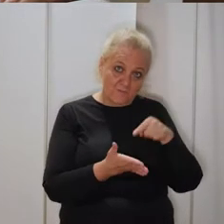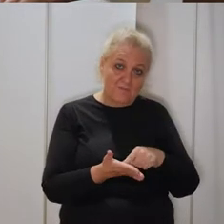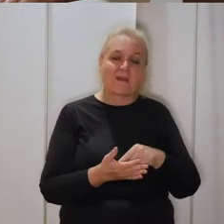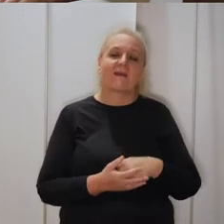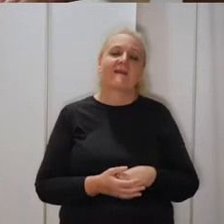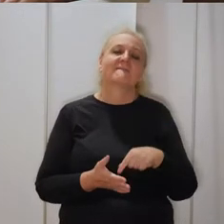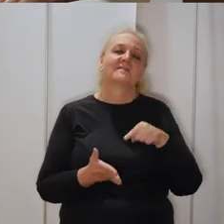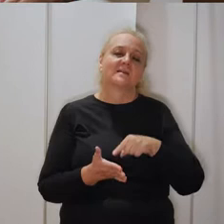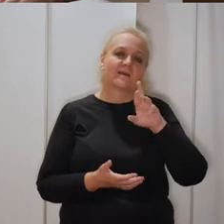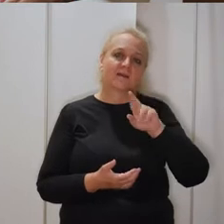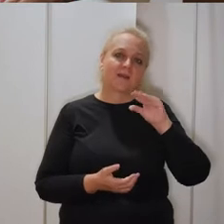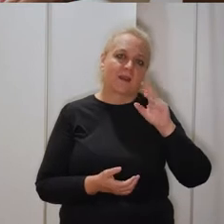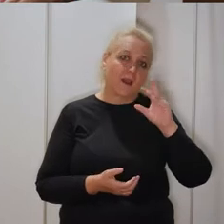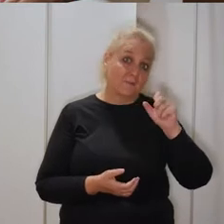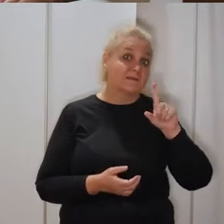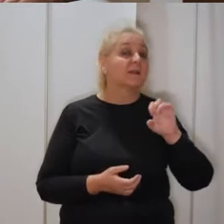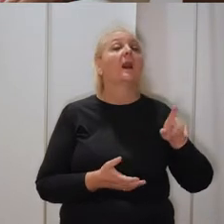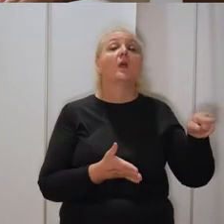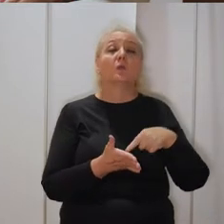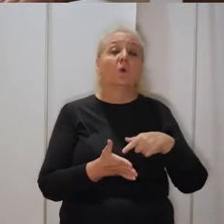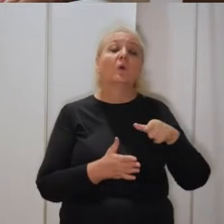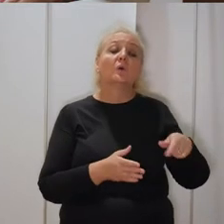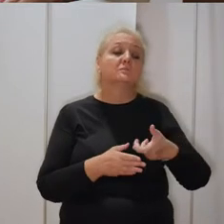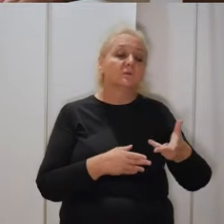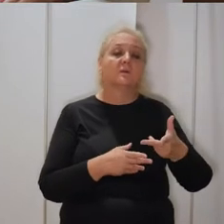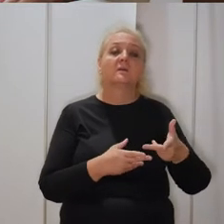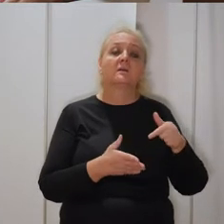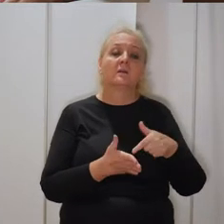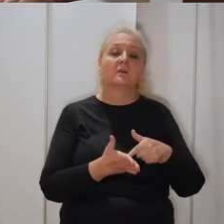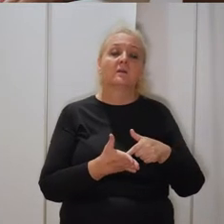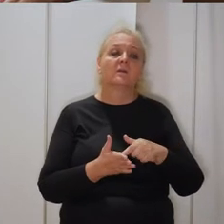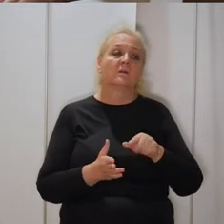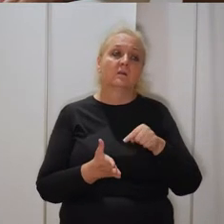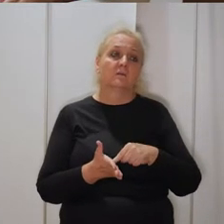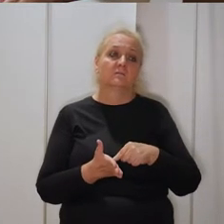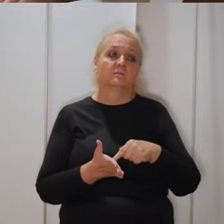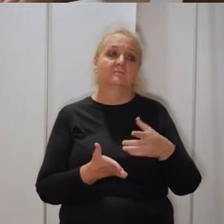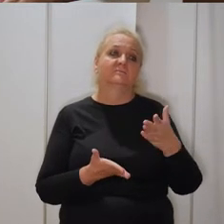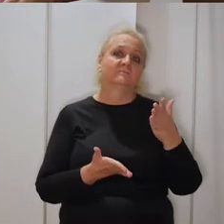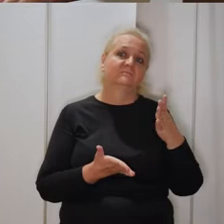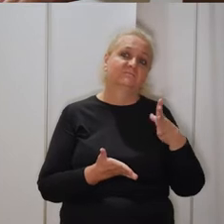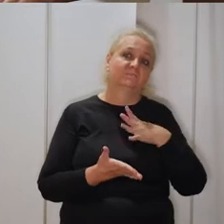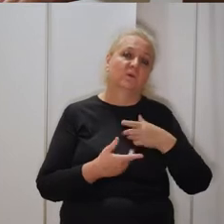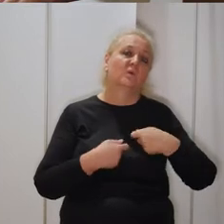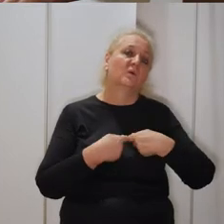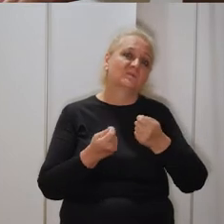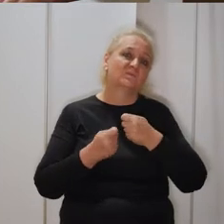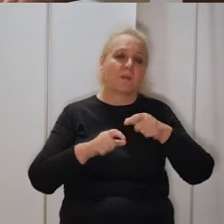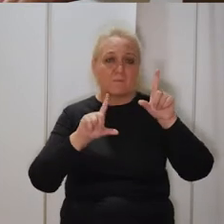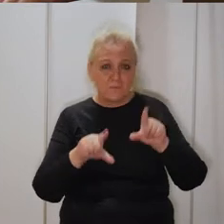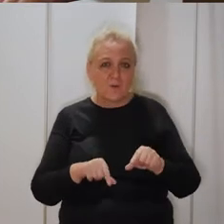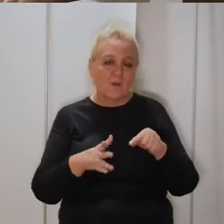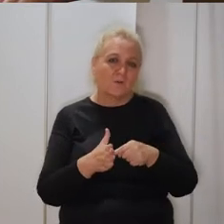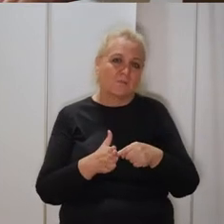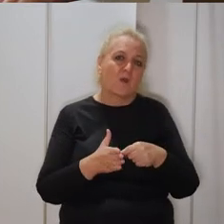te egzemplarze, które nie pojechały z powrotem do drukarni, zostały sprzedane w promocji jako egzemplarze